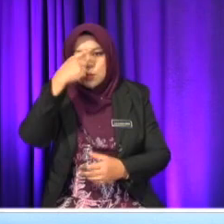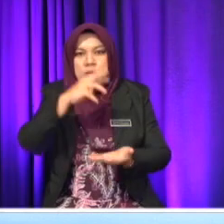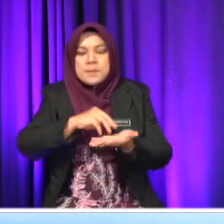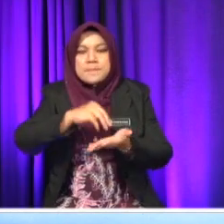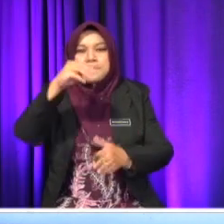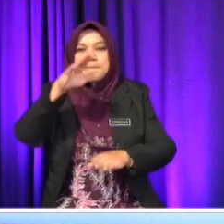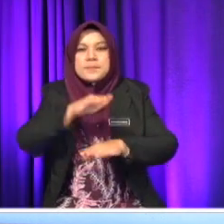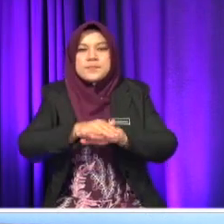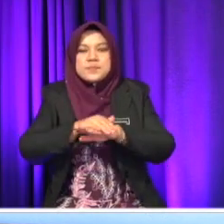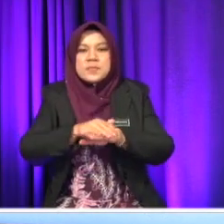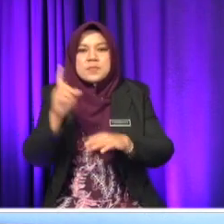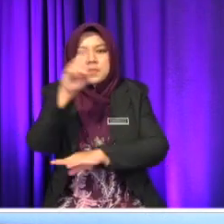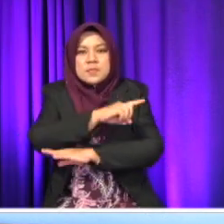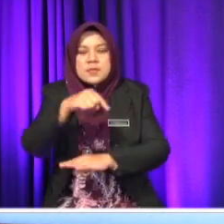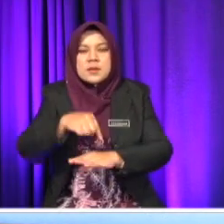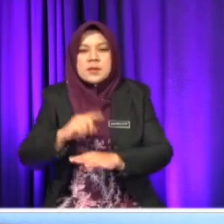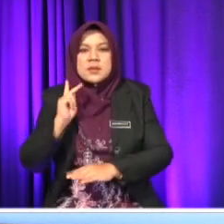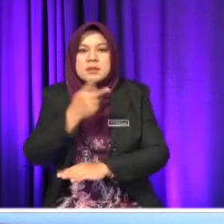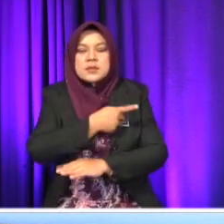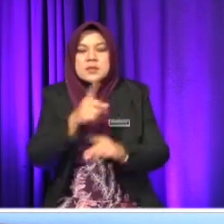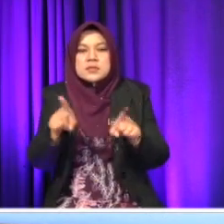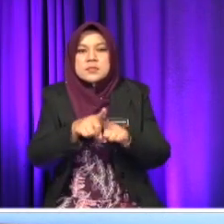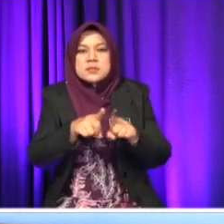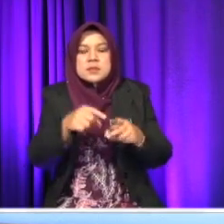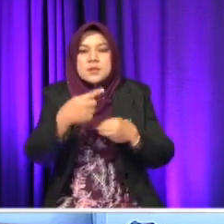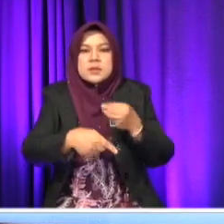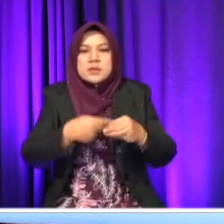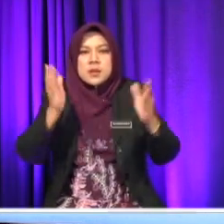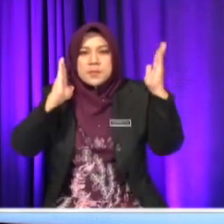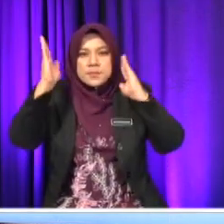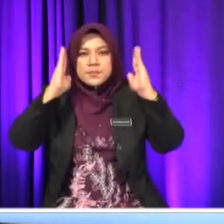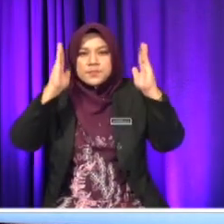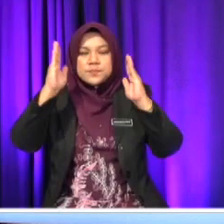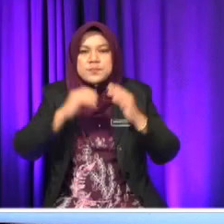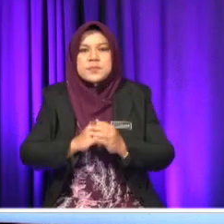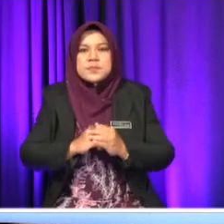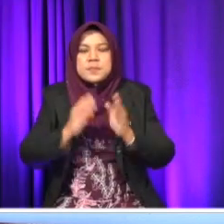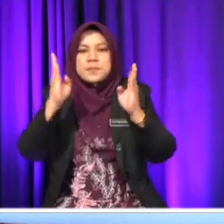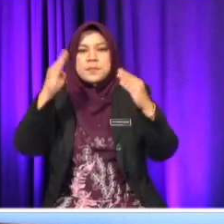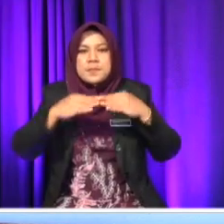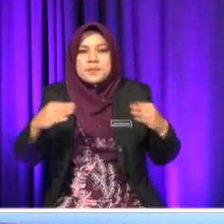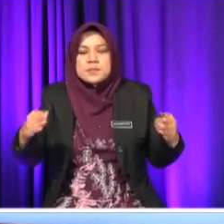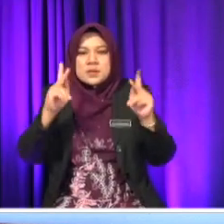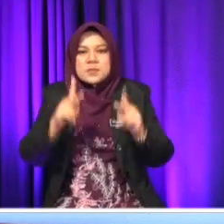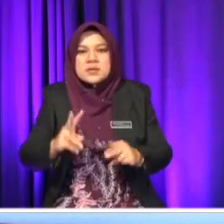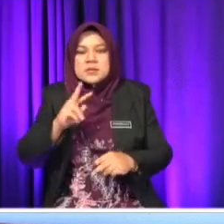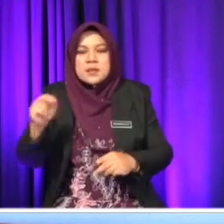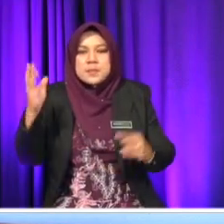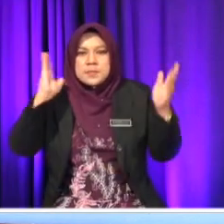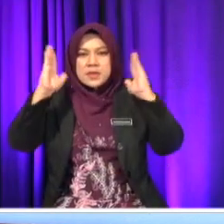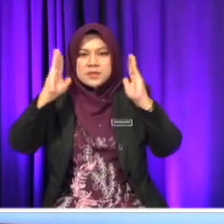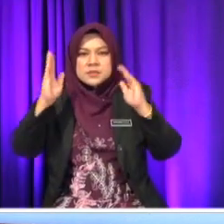Menengah Atas hari ini sebenarnya kita akan sama-sama belajar tentang bahasa Melayu bahasa kebangsaan negara Malaysia dan